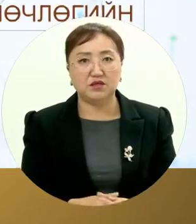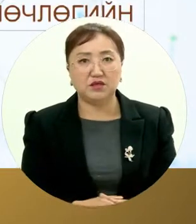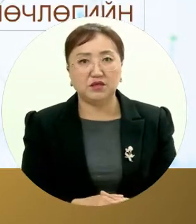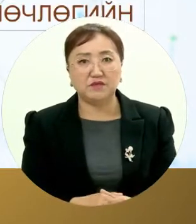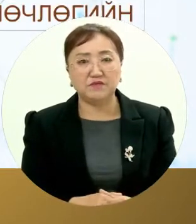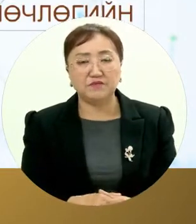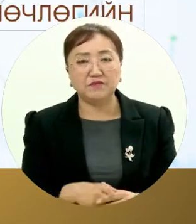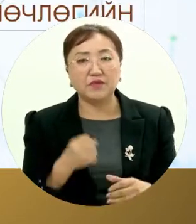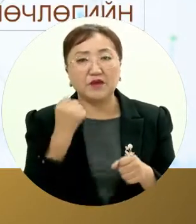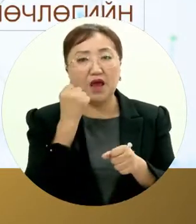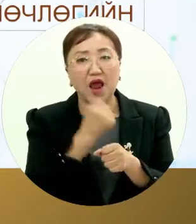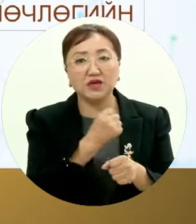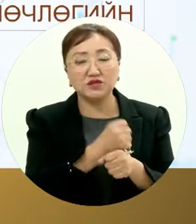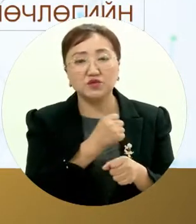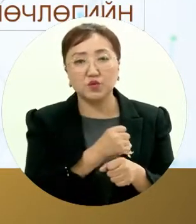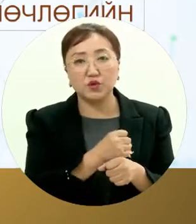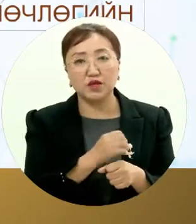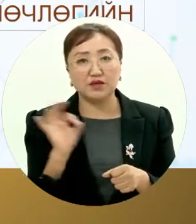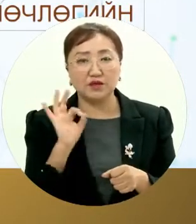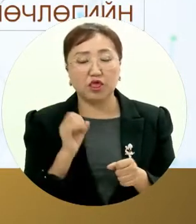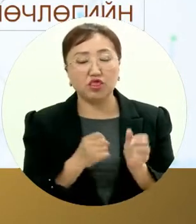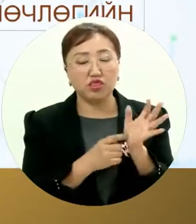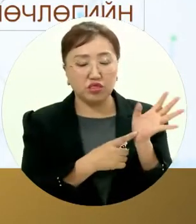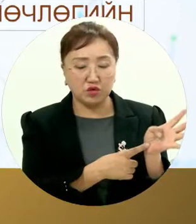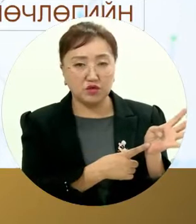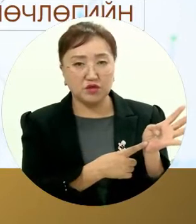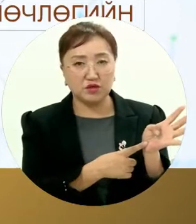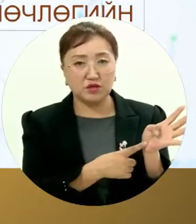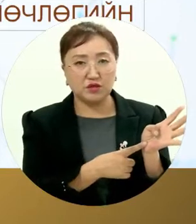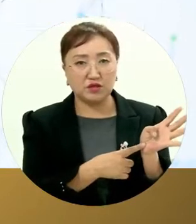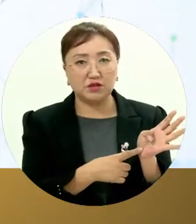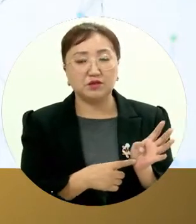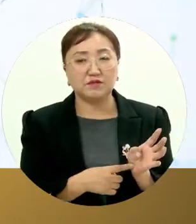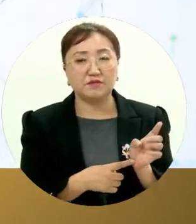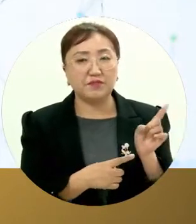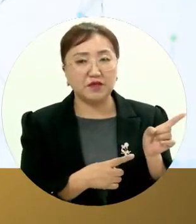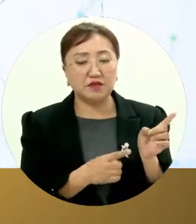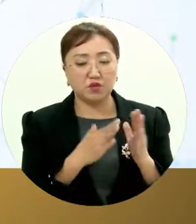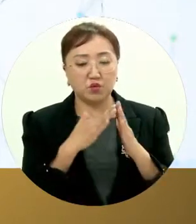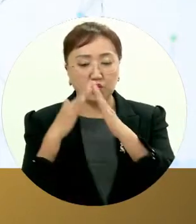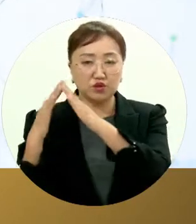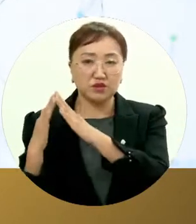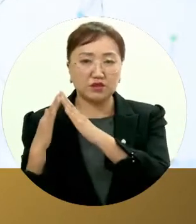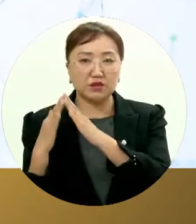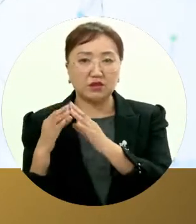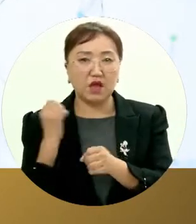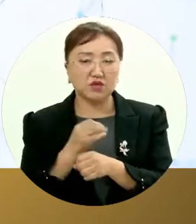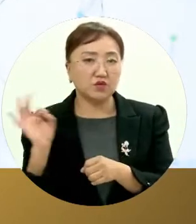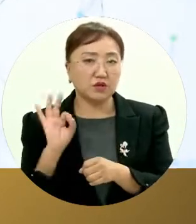За ажилгүйдлийн төрөл энд харагдчихээн. За дөрвөн төрөлтэй байдаг. Нэгдүгээр нь шилжилтийн